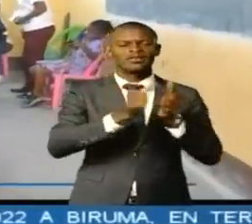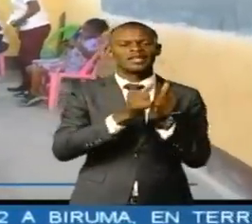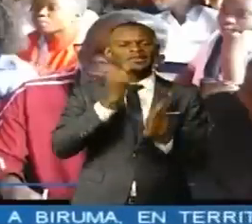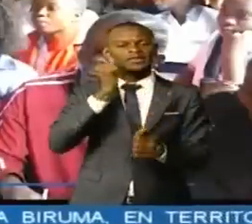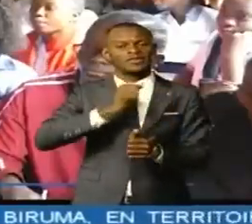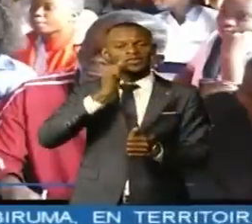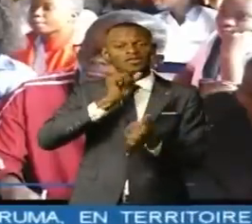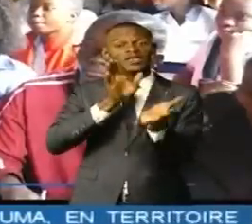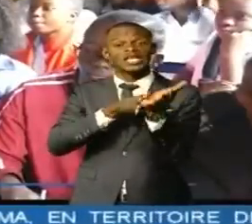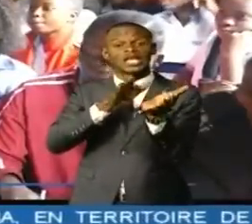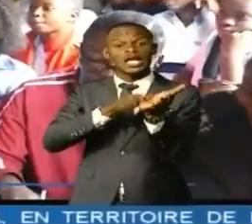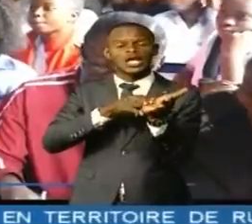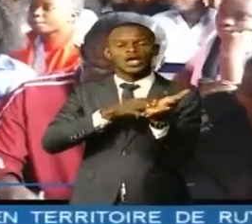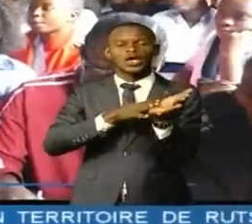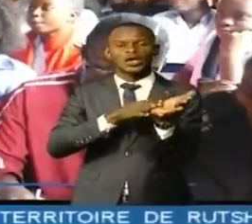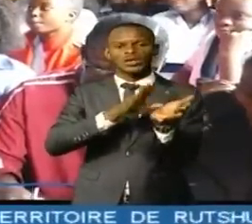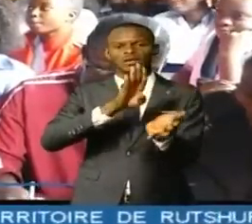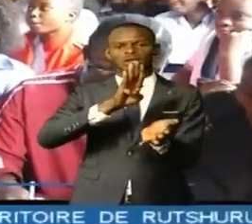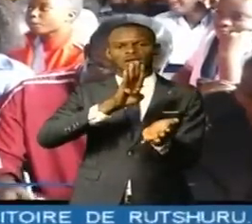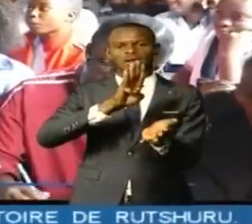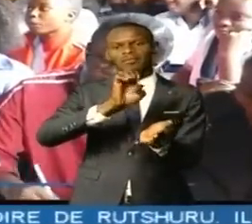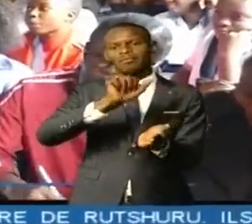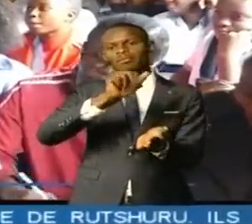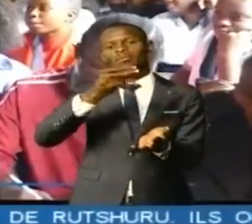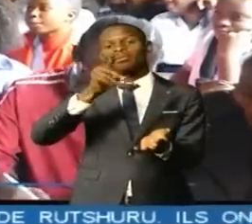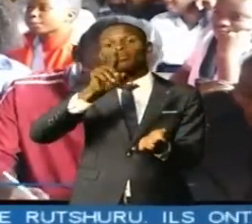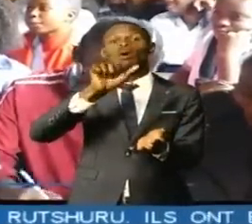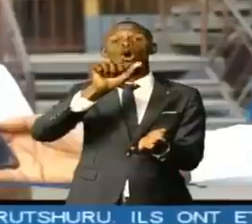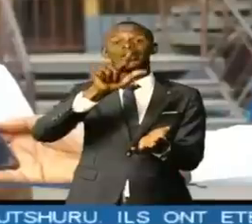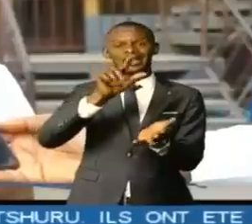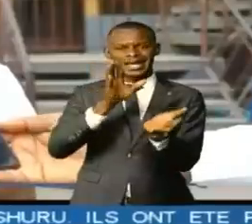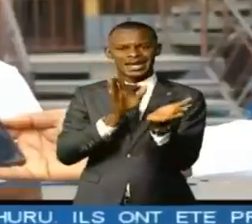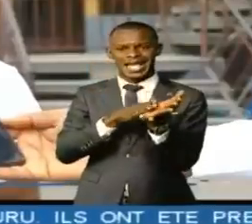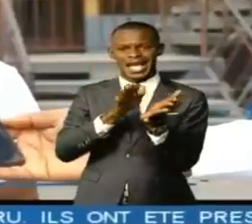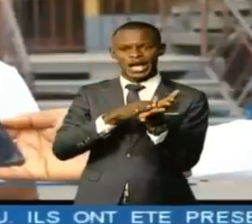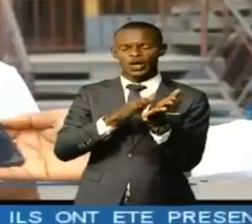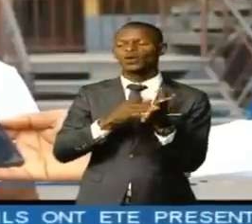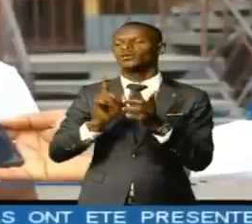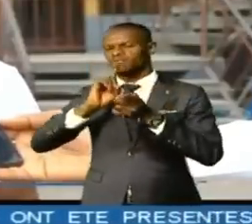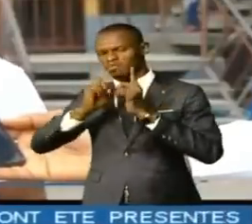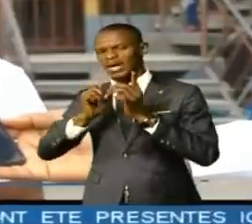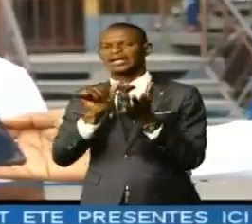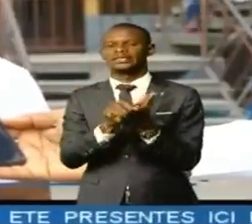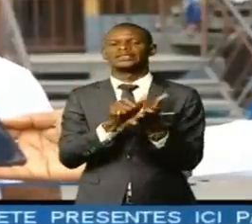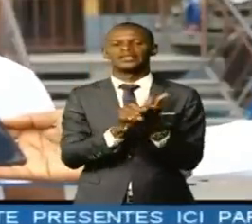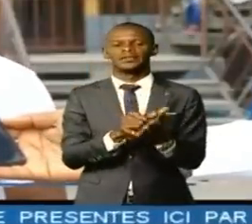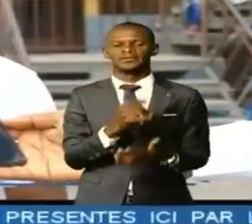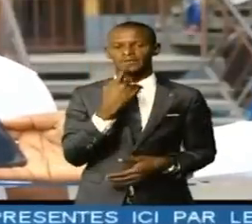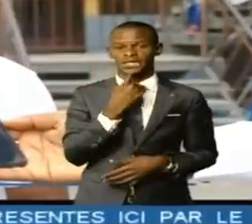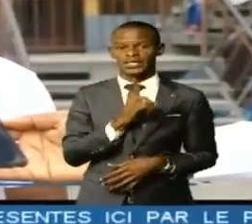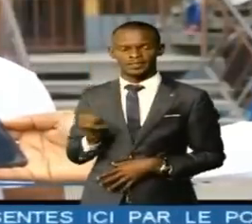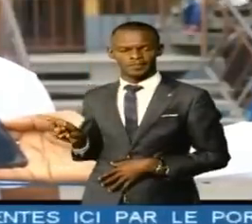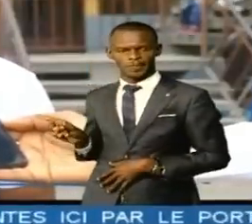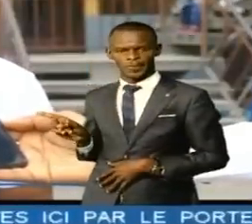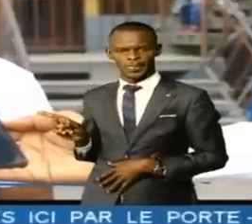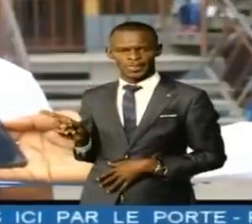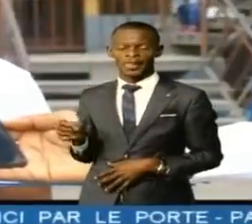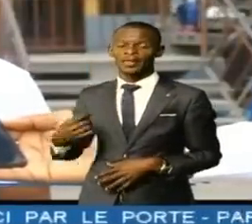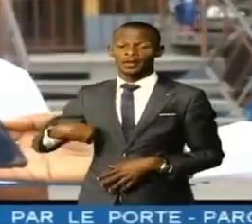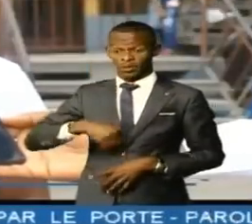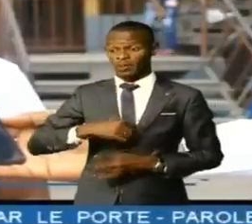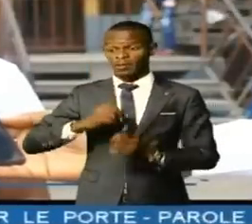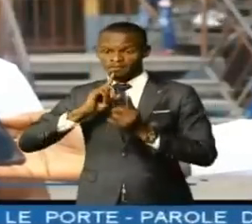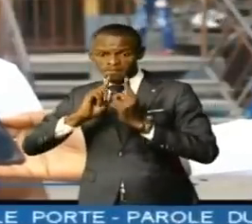importante liée à la sexualité. Nous avons trouvé une question très importante, la question de menstruation. Comme elle est liée beaucoup plus à la